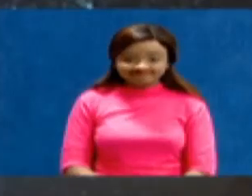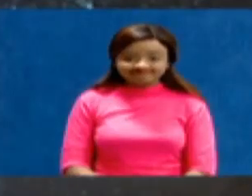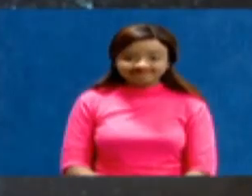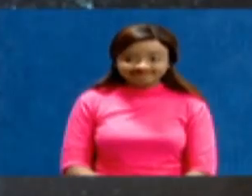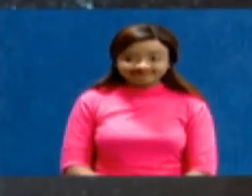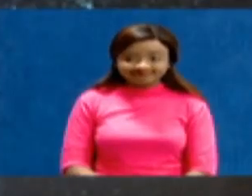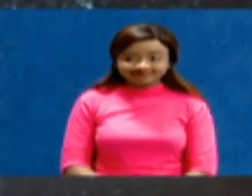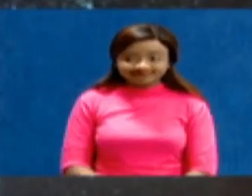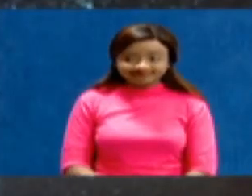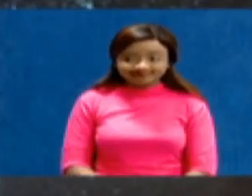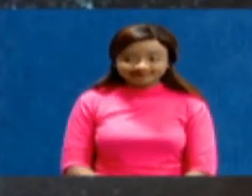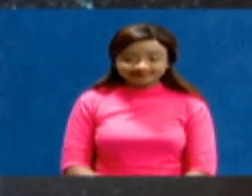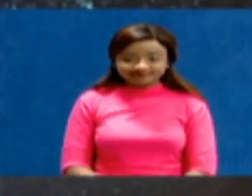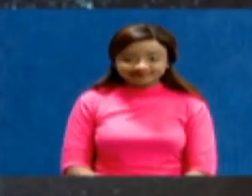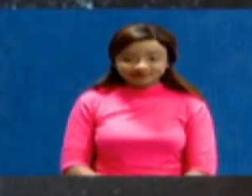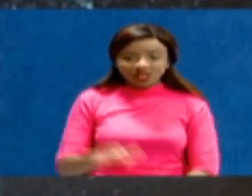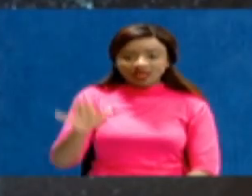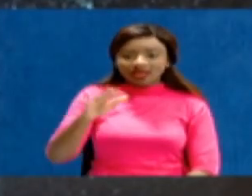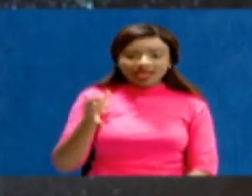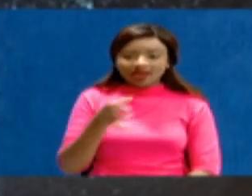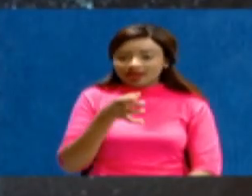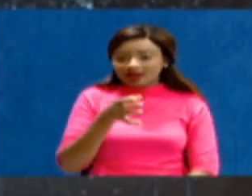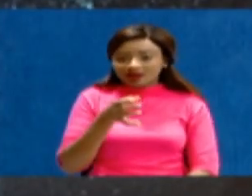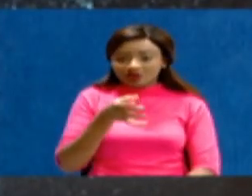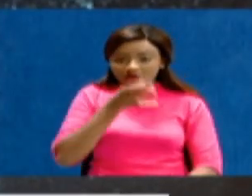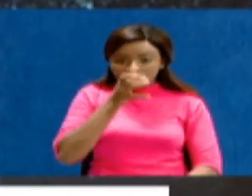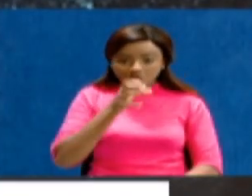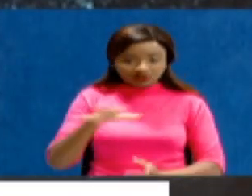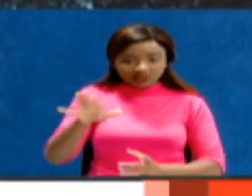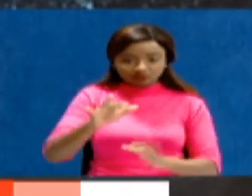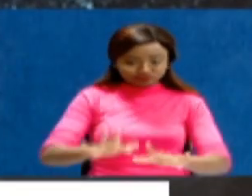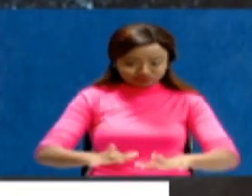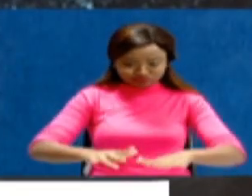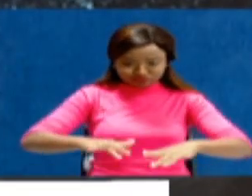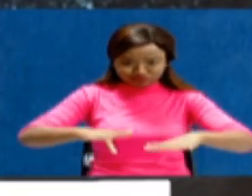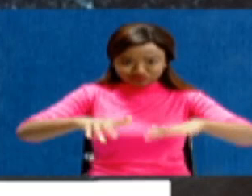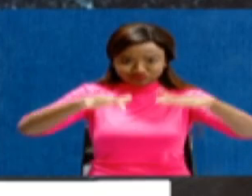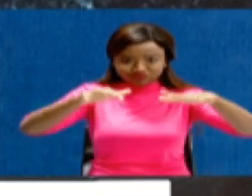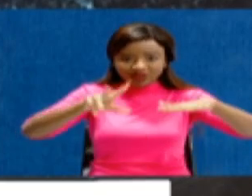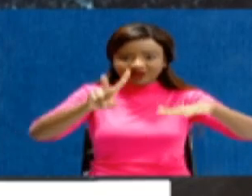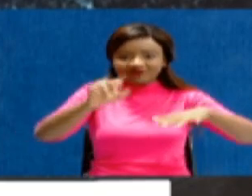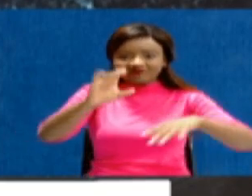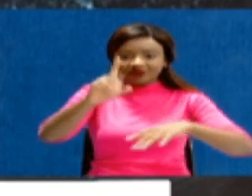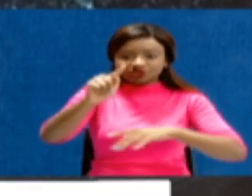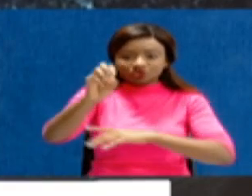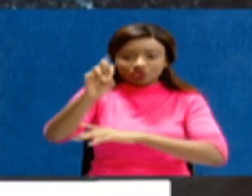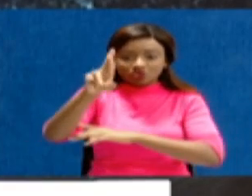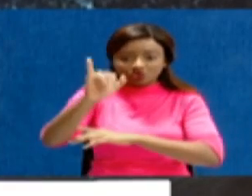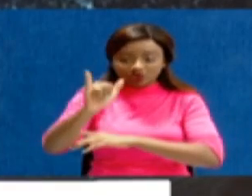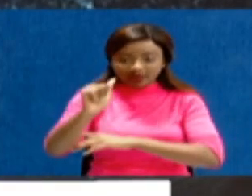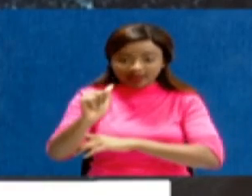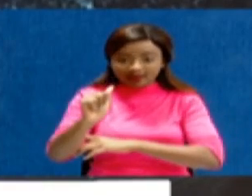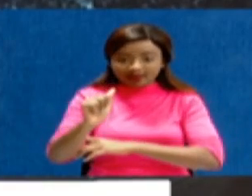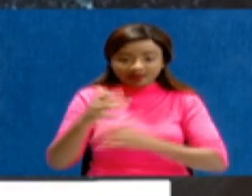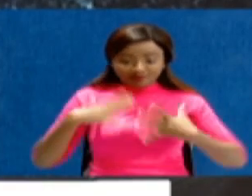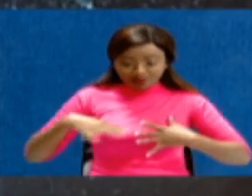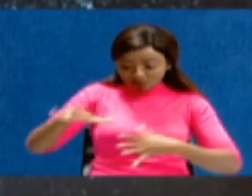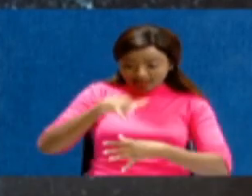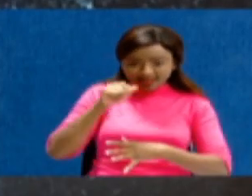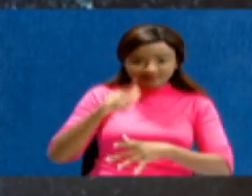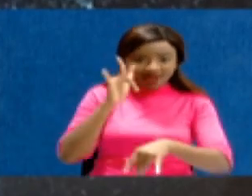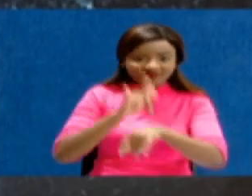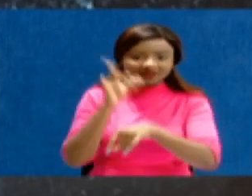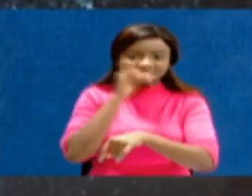Baada ya viwango vya maji katika ziwa Victoria kuongezeka mwezi uliopita, wakazi wa maeneo yanayopakana na ziwa hilo waliathiriwa na